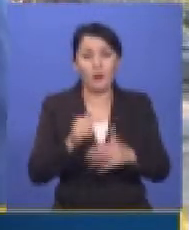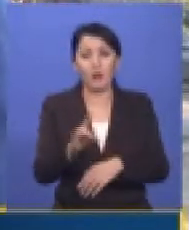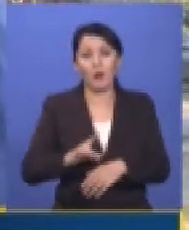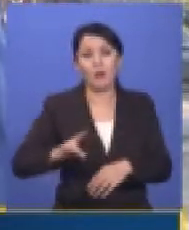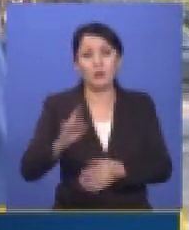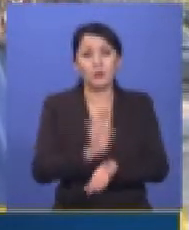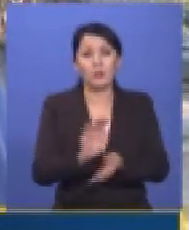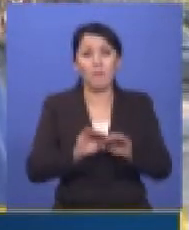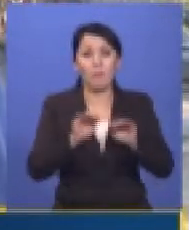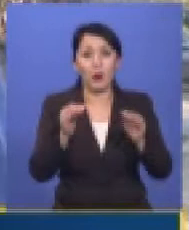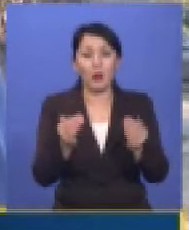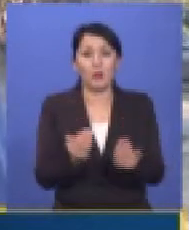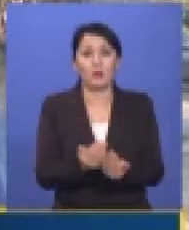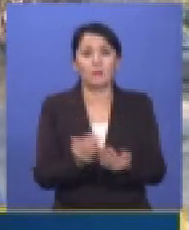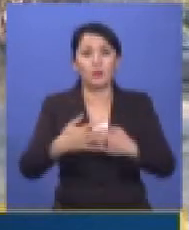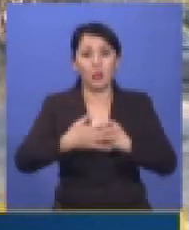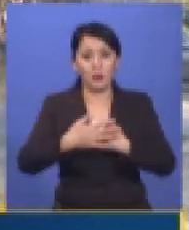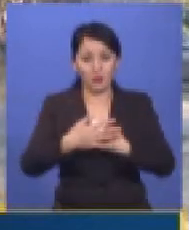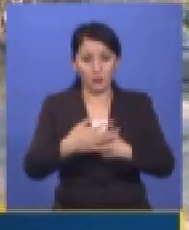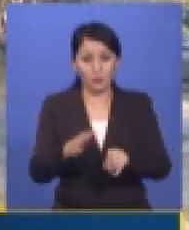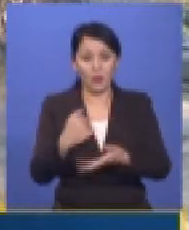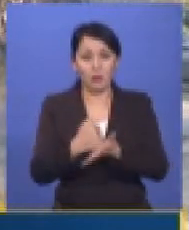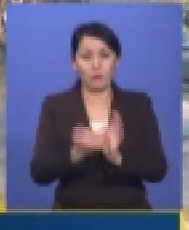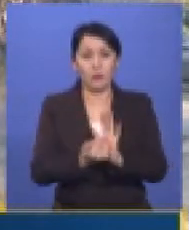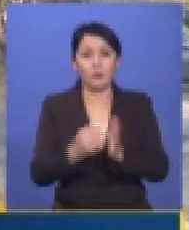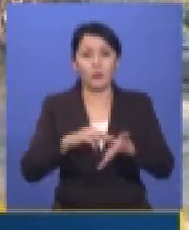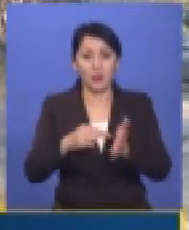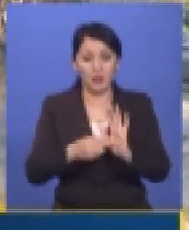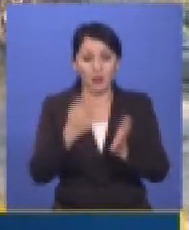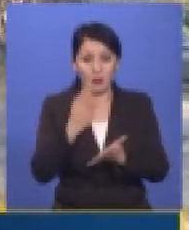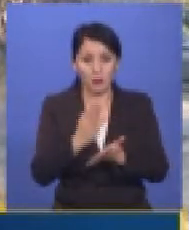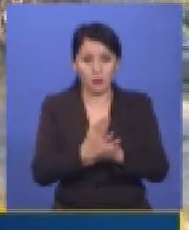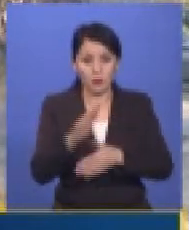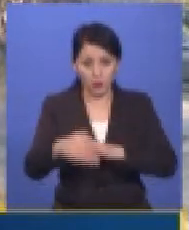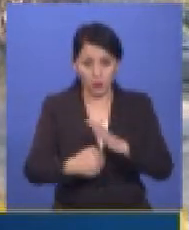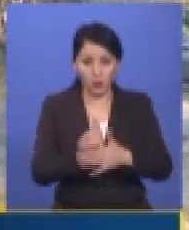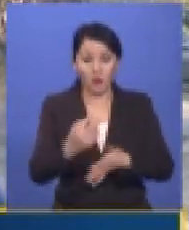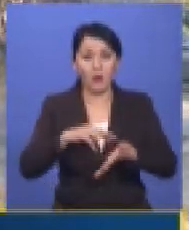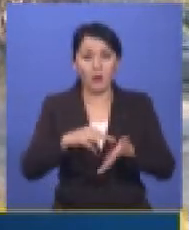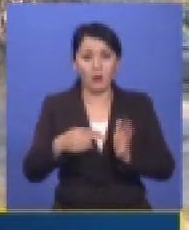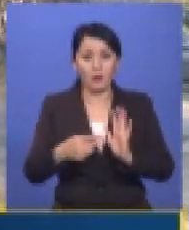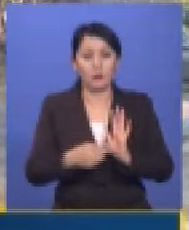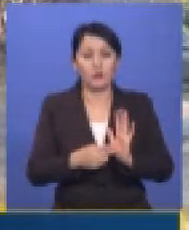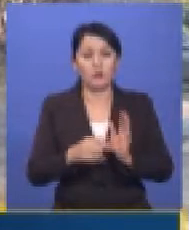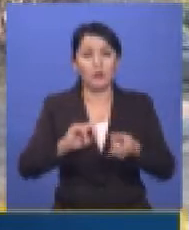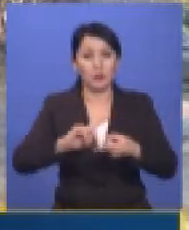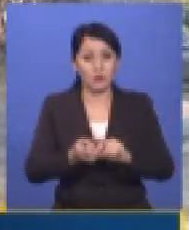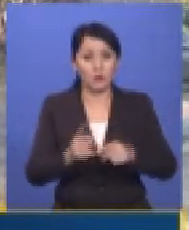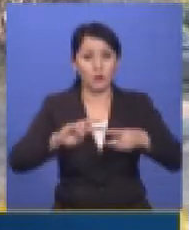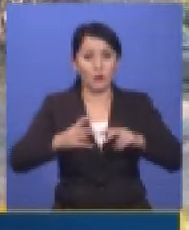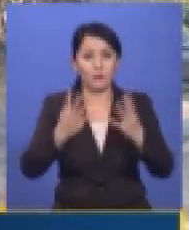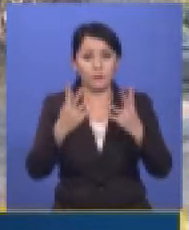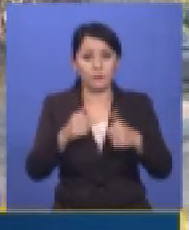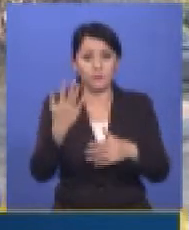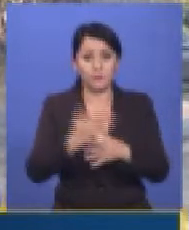қатты тұрмыстық қалдықтар полигонын ашып, заңдастыру жоспарда тұр. Әзірленген жаңа жол картасы өңірдің бірқатар күрделі мәселесін